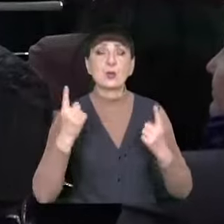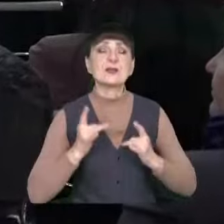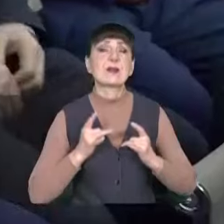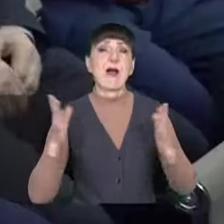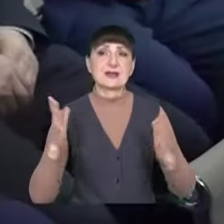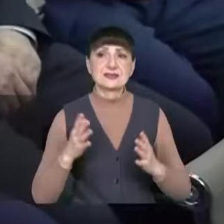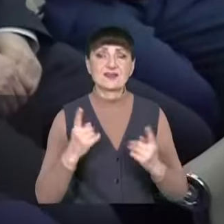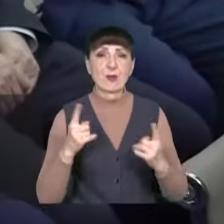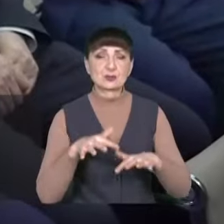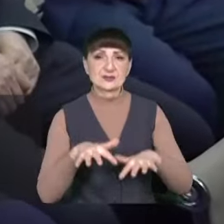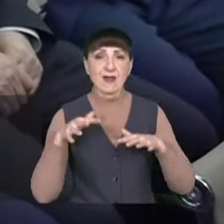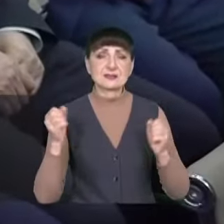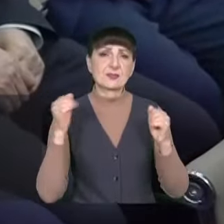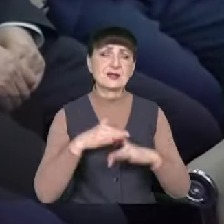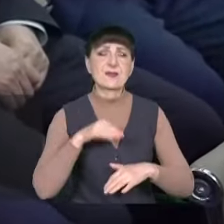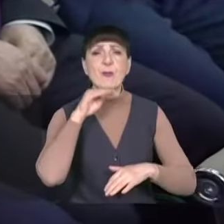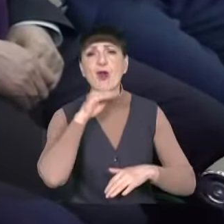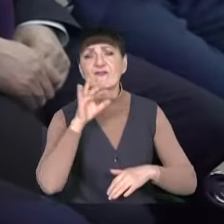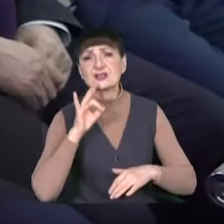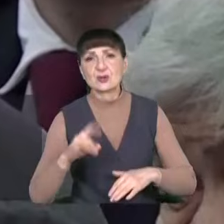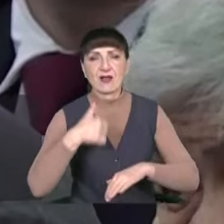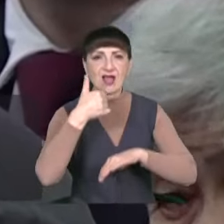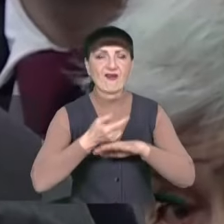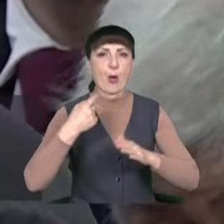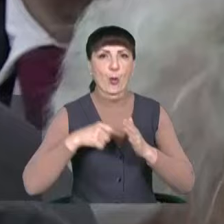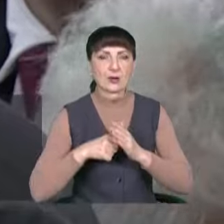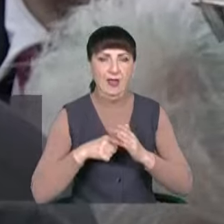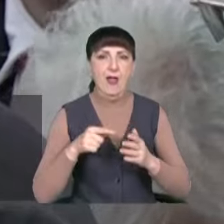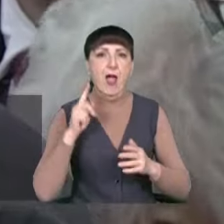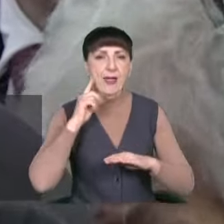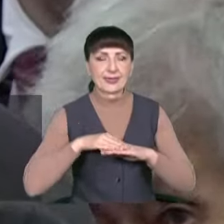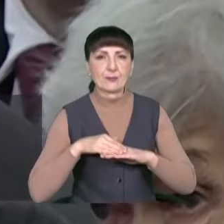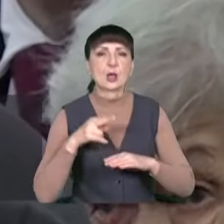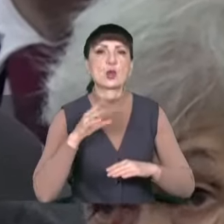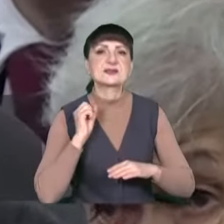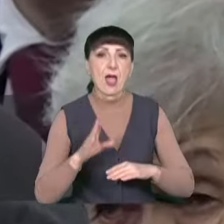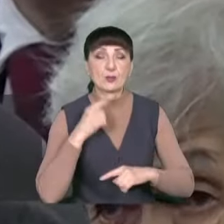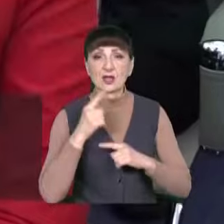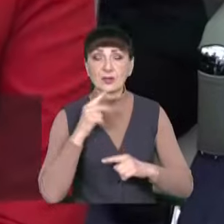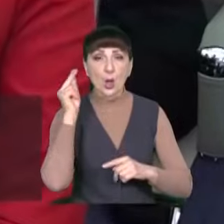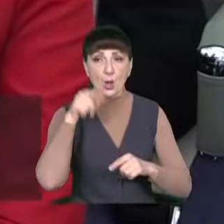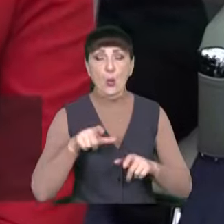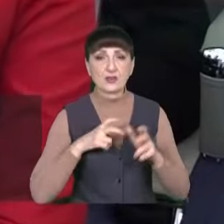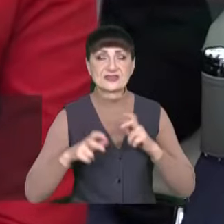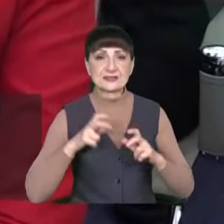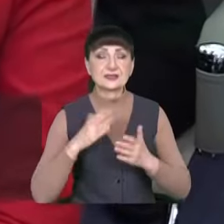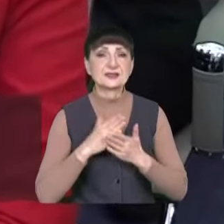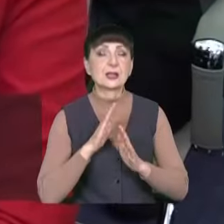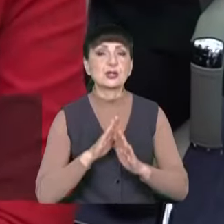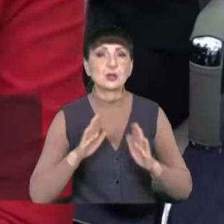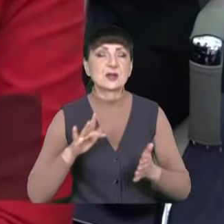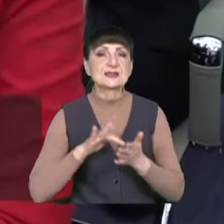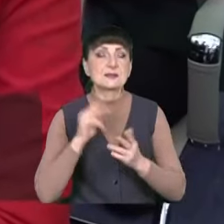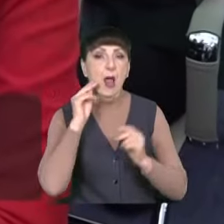событие в Большом зале собрались профессоры и глава мегаполиса Ербулат Дусаев. Аким отметил, что учебное заведение стало не только